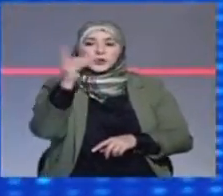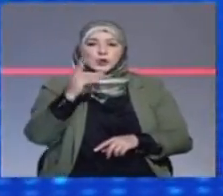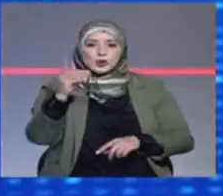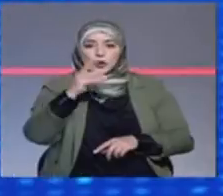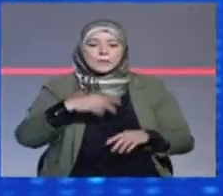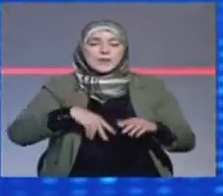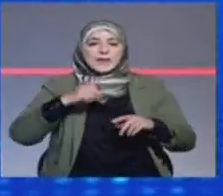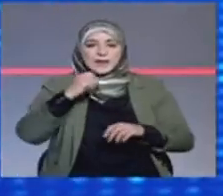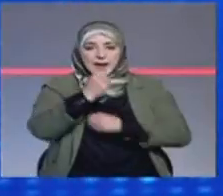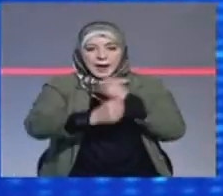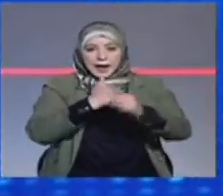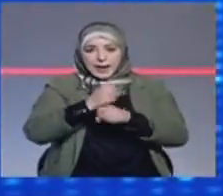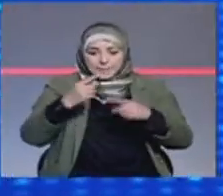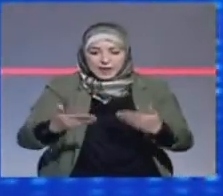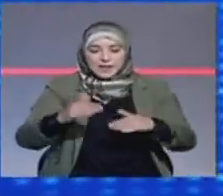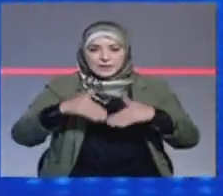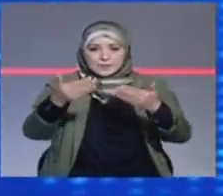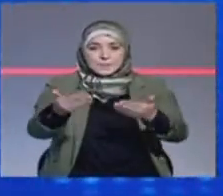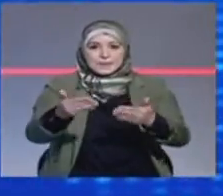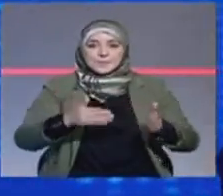ديسمبر العام الجاري.